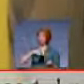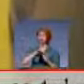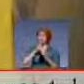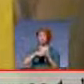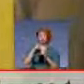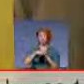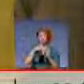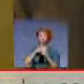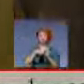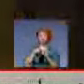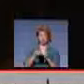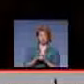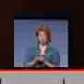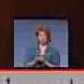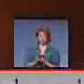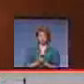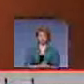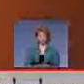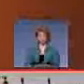كل شيخ. انا اللي بقول لك مش ورا كل شيخ.